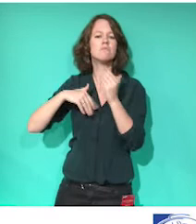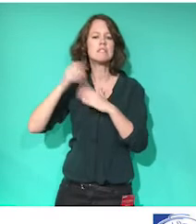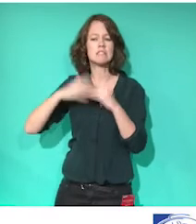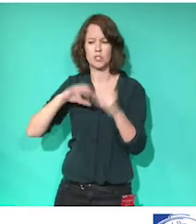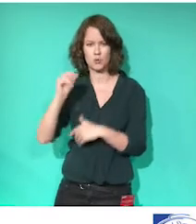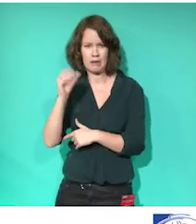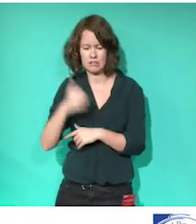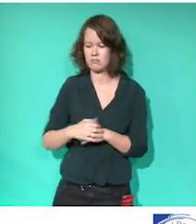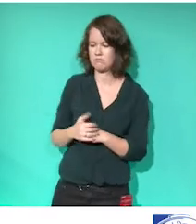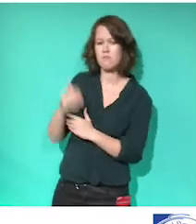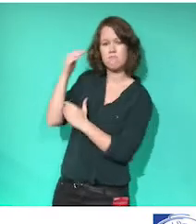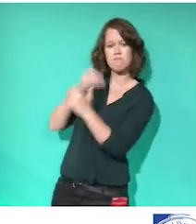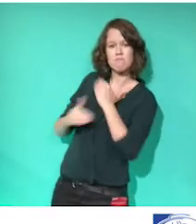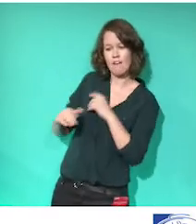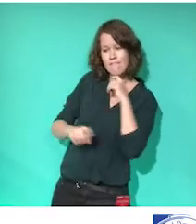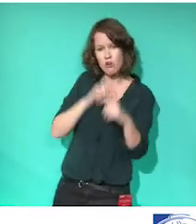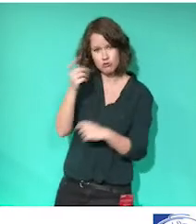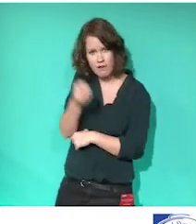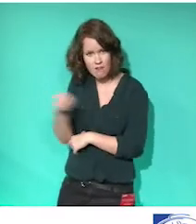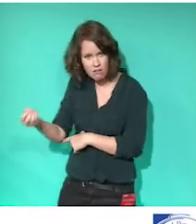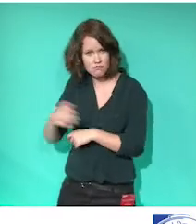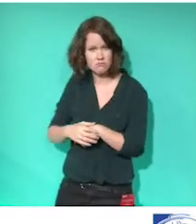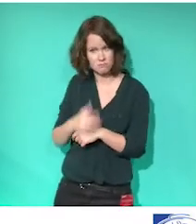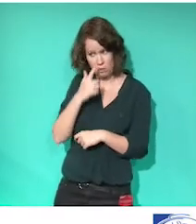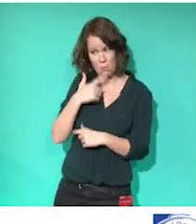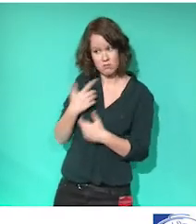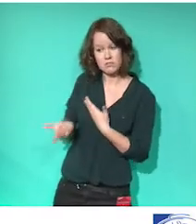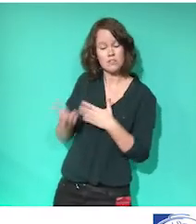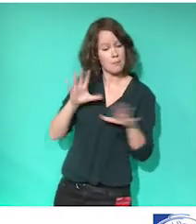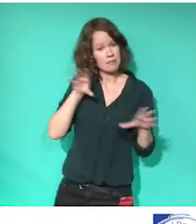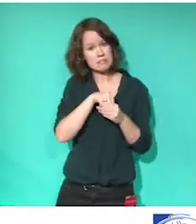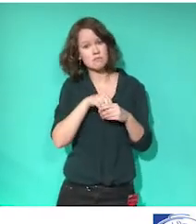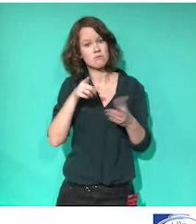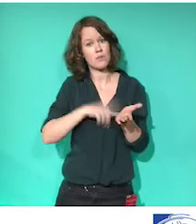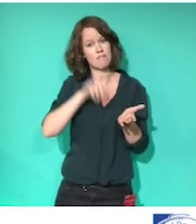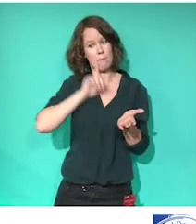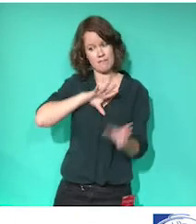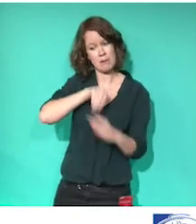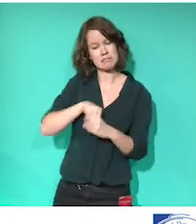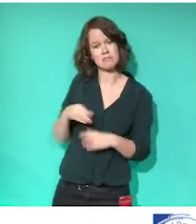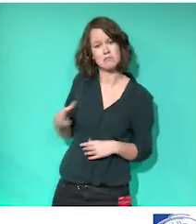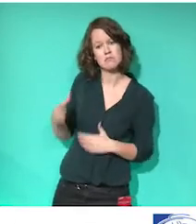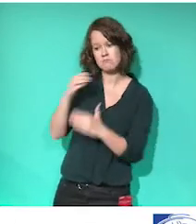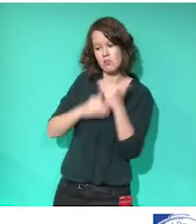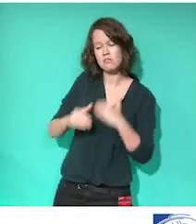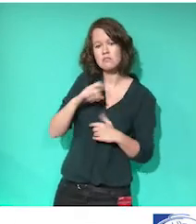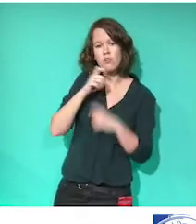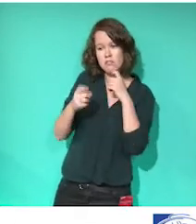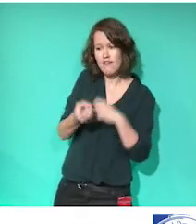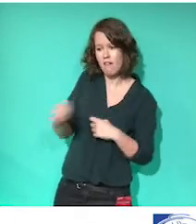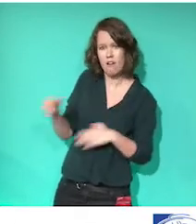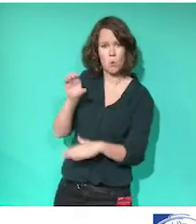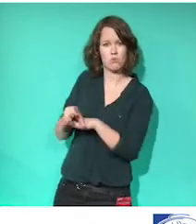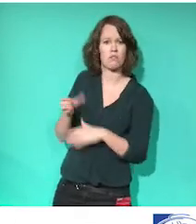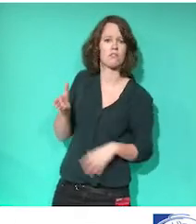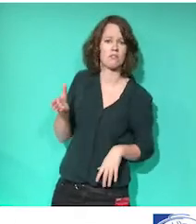le plan violence faite aux enfants, que j'inclus dans les politiques aussi des droits des femmes, puisque ce sont les politiques de lutte